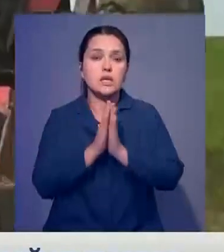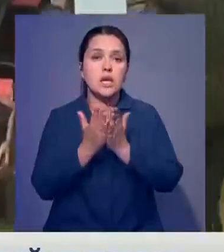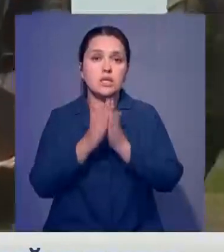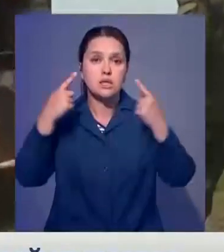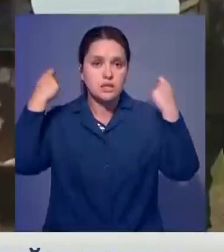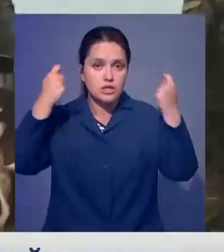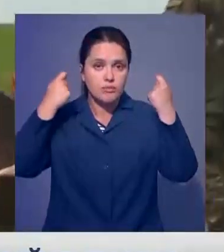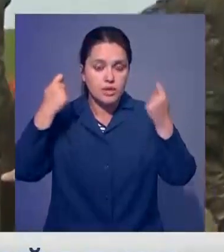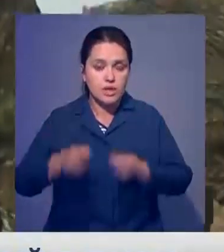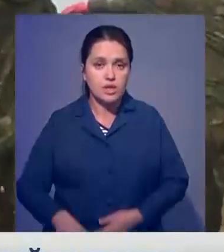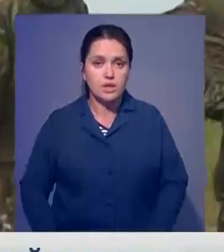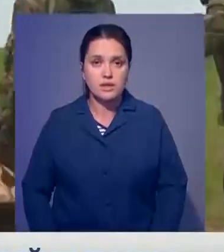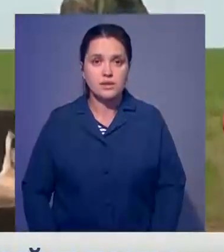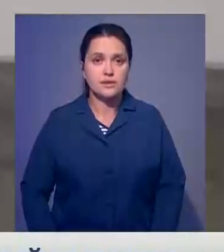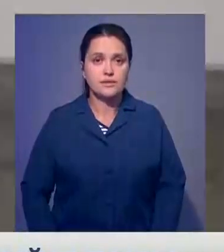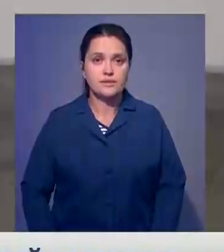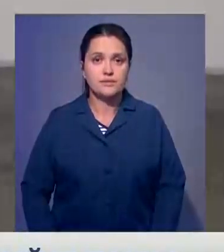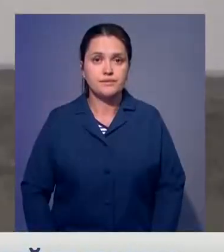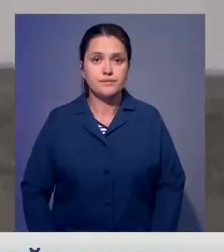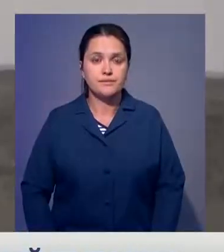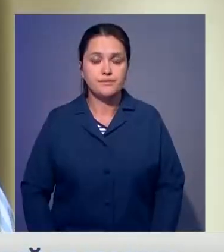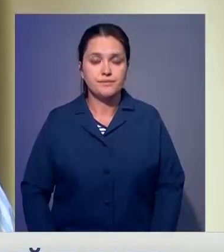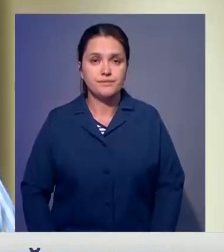популяции краснокнижных баранов.